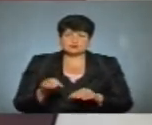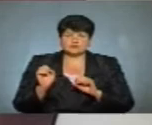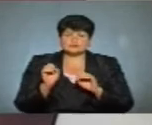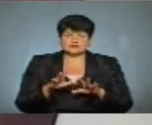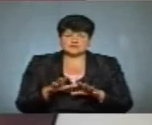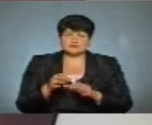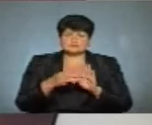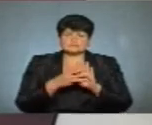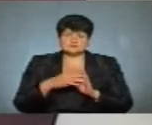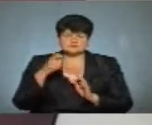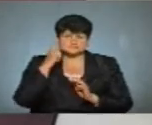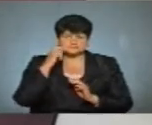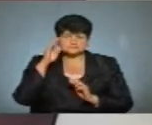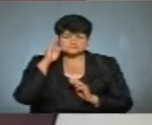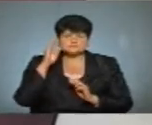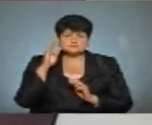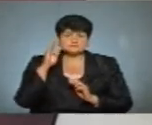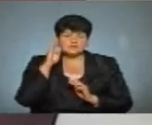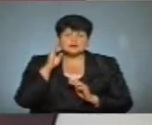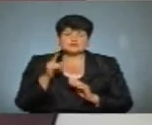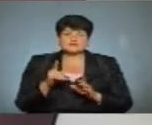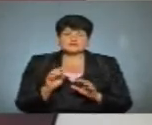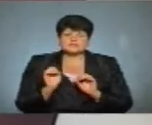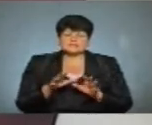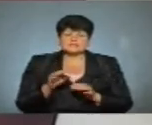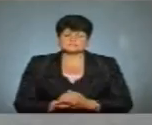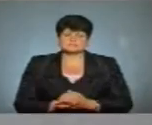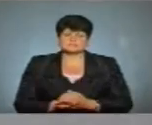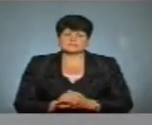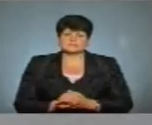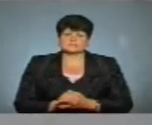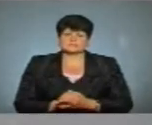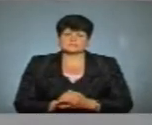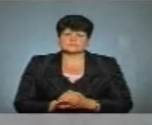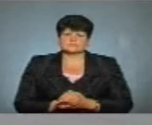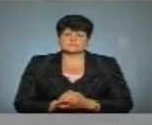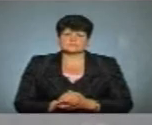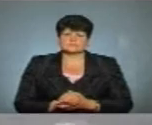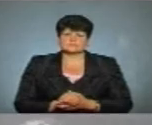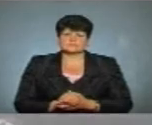8-річному Олександру Леськіву. Про історію цуценята на ім'я Джим далі.